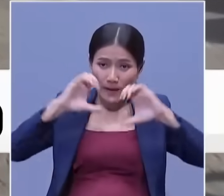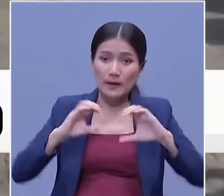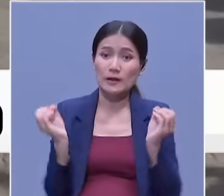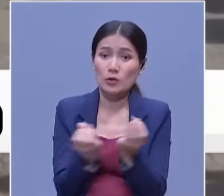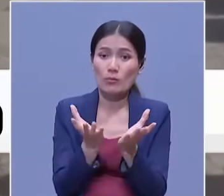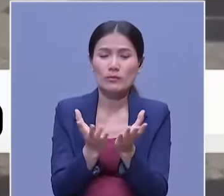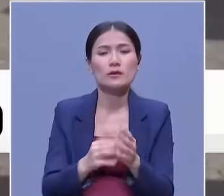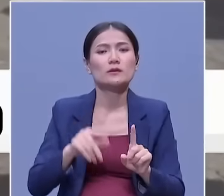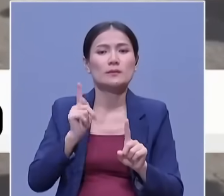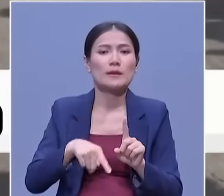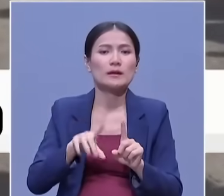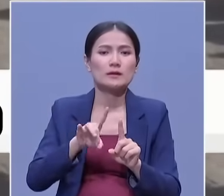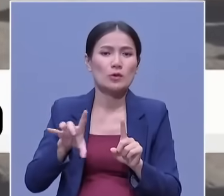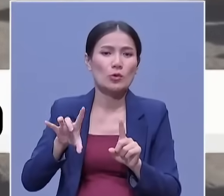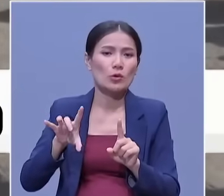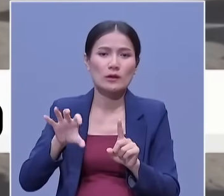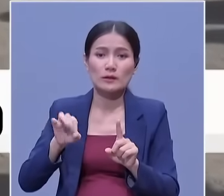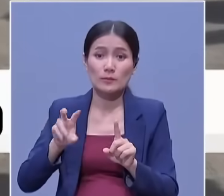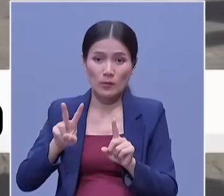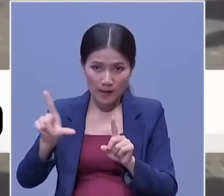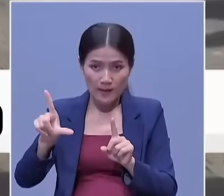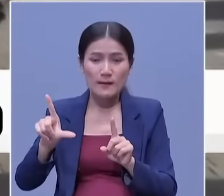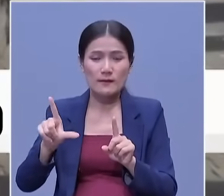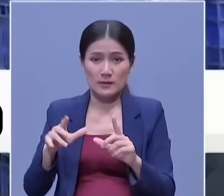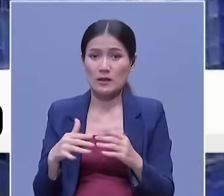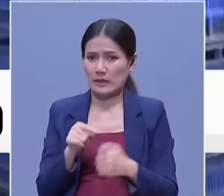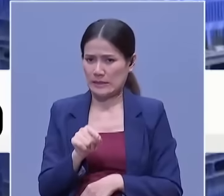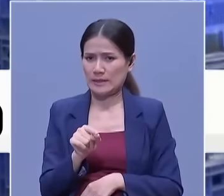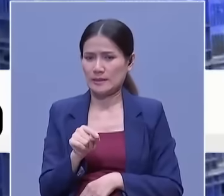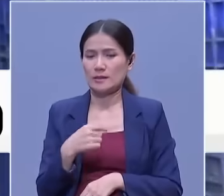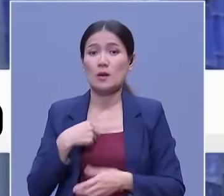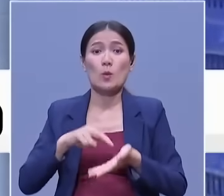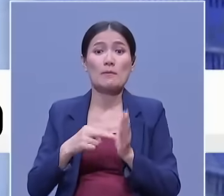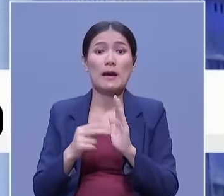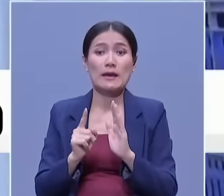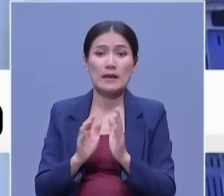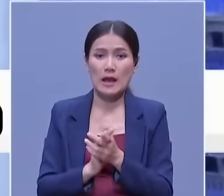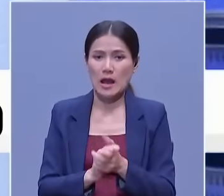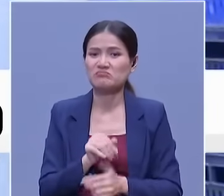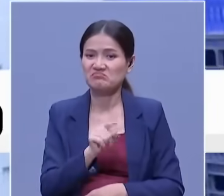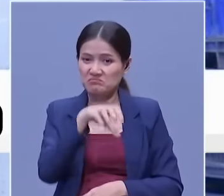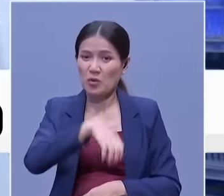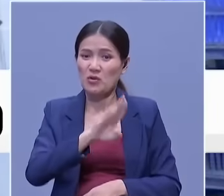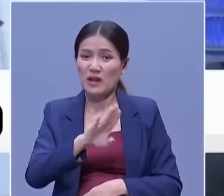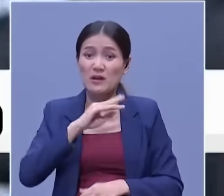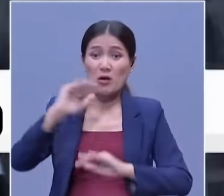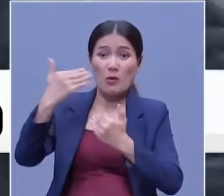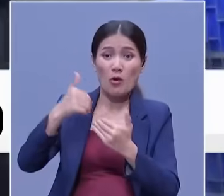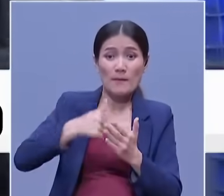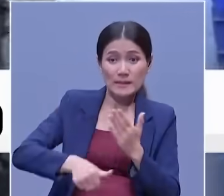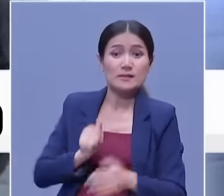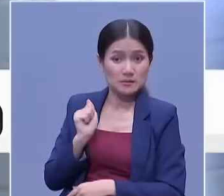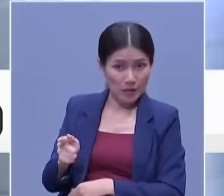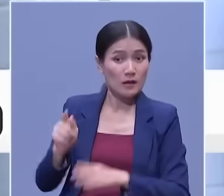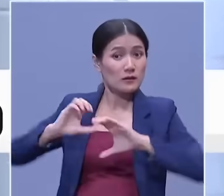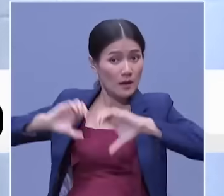ค่า 1,192 ล้านบาทนะครับซึ่งตัวเลขตรงนี้คือจำนวนภาษีที่ผู้นำเข้าต้องจ่ายให้กับรัฐที่สำคัญยังพ